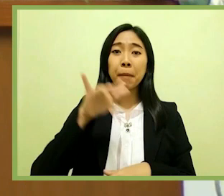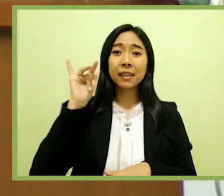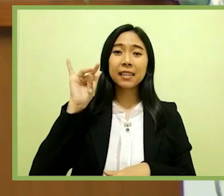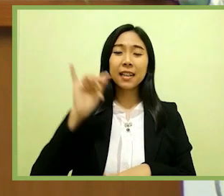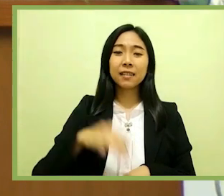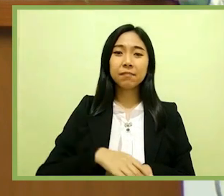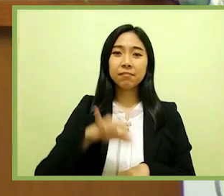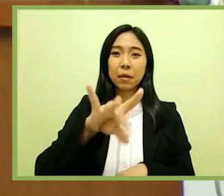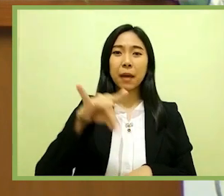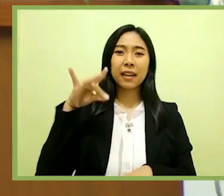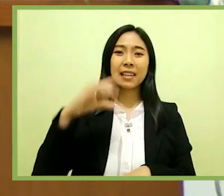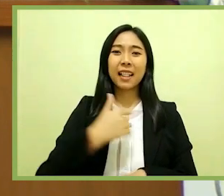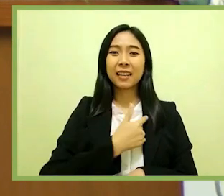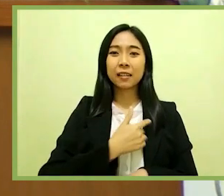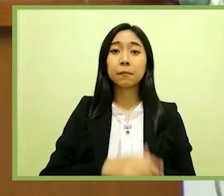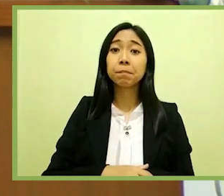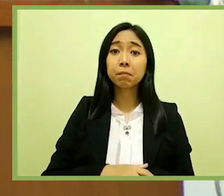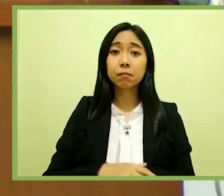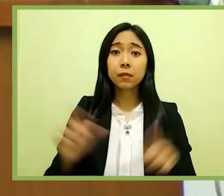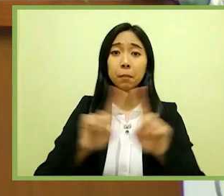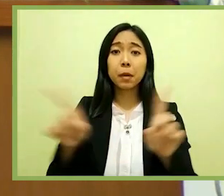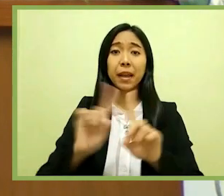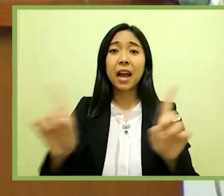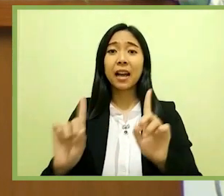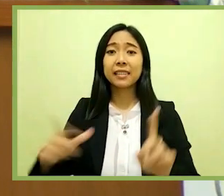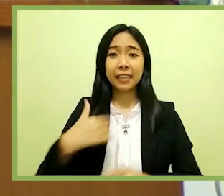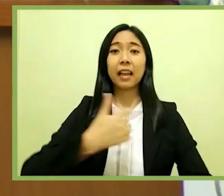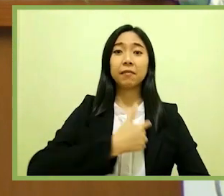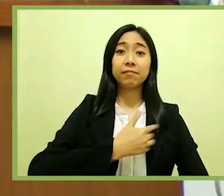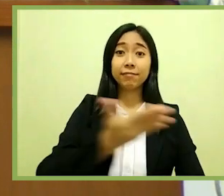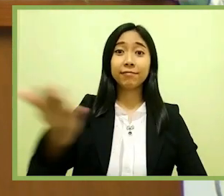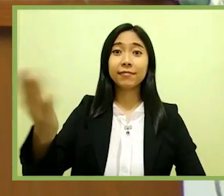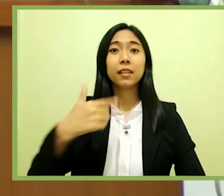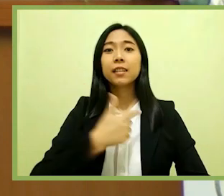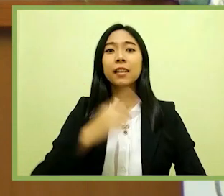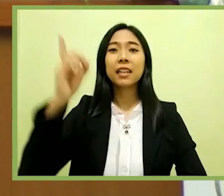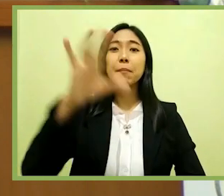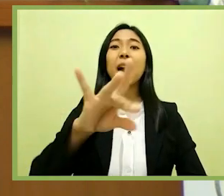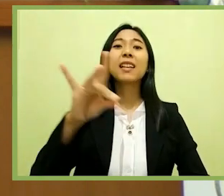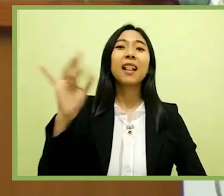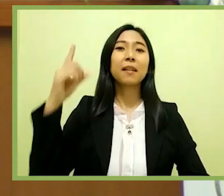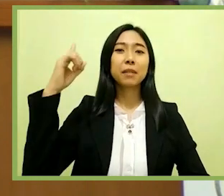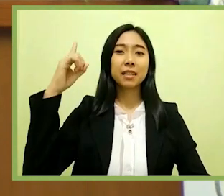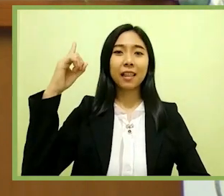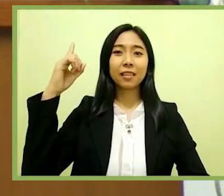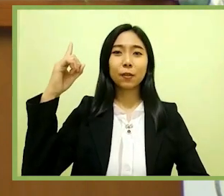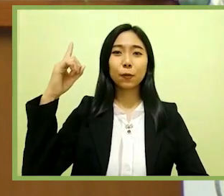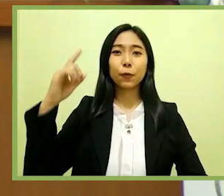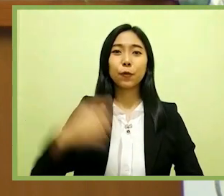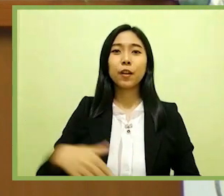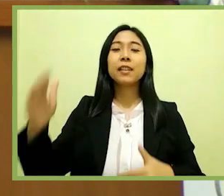keunikan kita, dengan berbagai latar belakang kita yang berbeda. Kita dipanggil untuk bersatu, mengalami cintanya yang